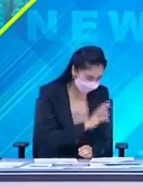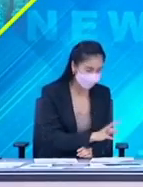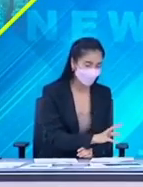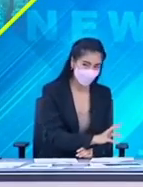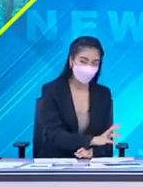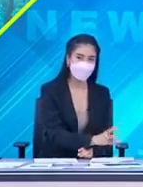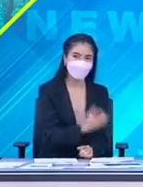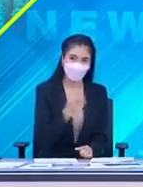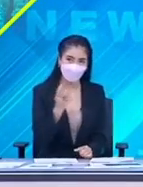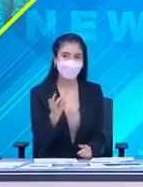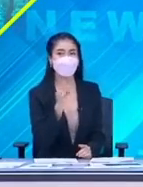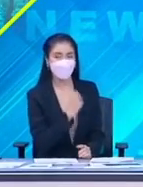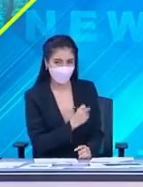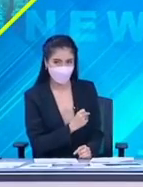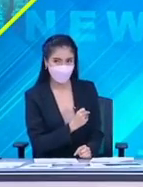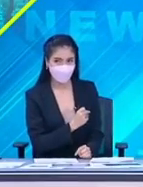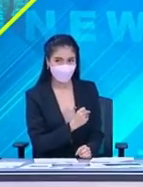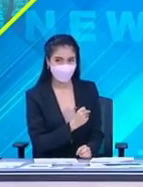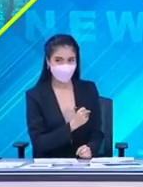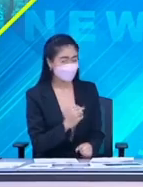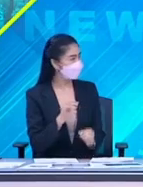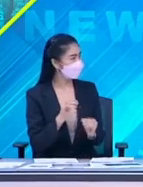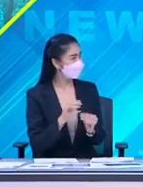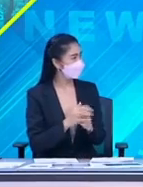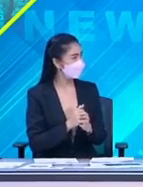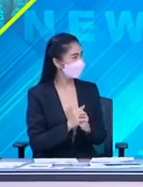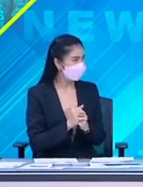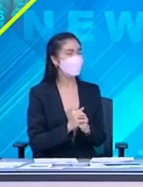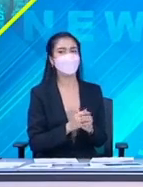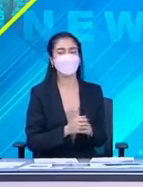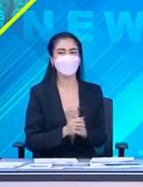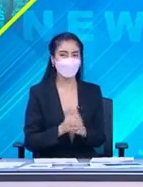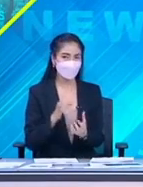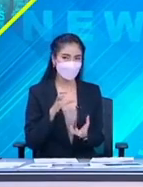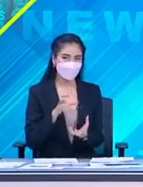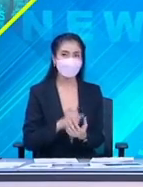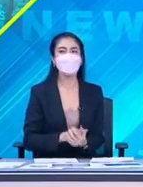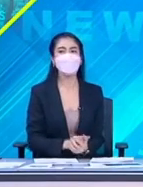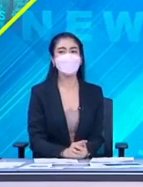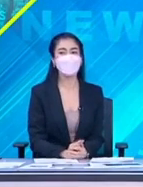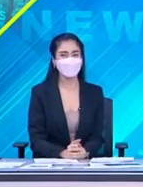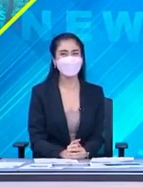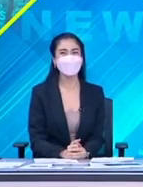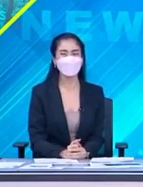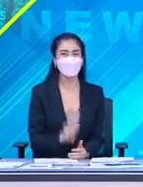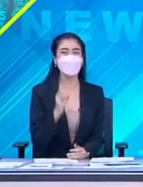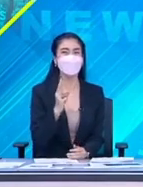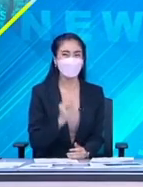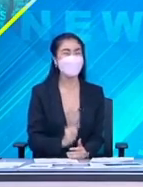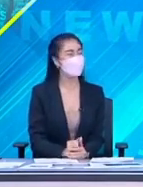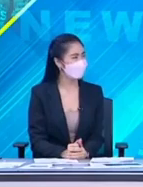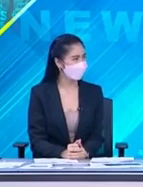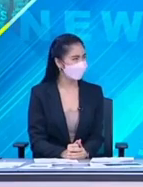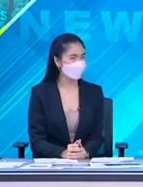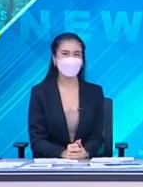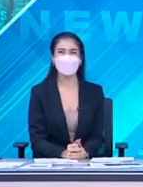็จากเดมทำขนมวุน ตอนนี้ทำเปขนมแ่งเป็นรูปประครับ? สวยจรรคาบสีสสวยง่าน่ สองต